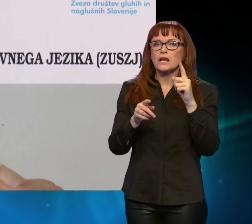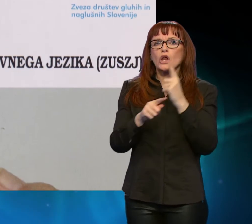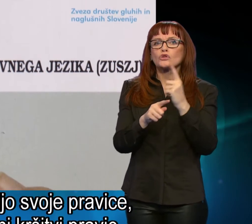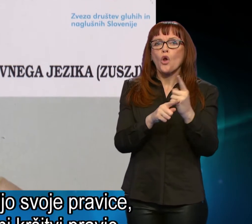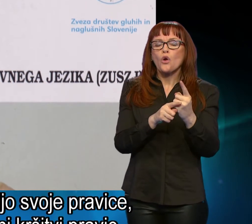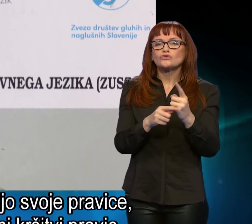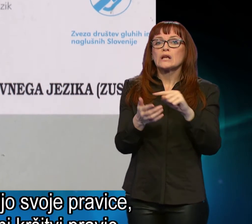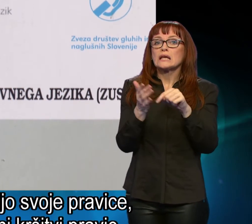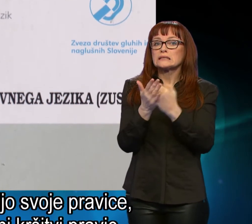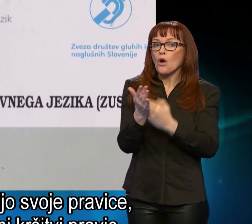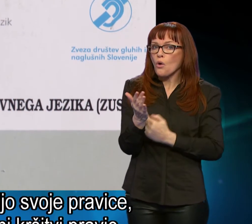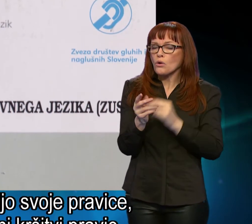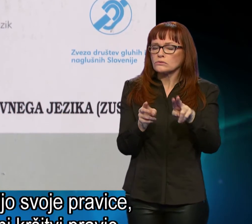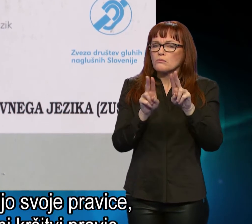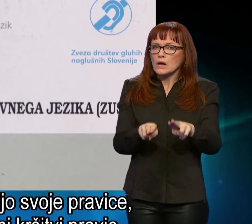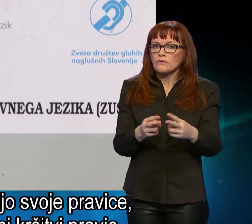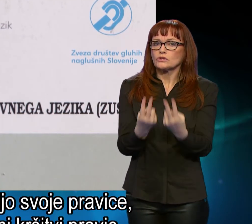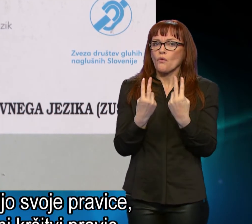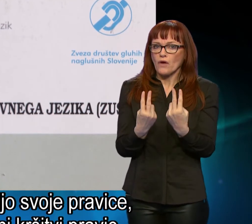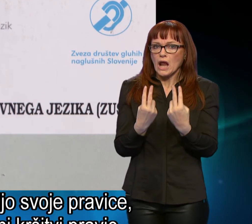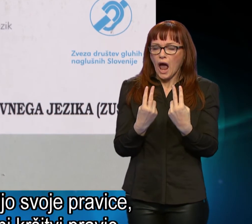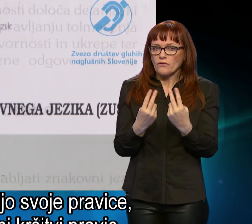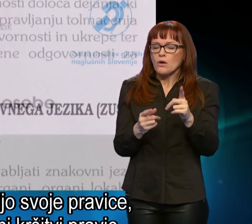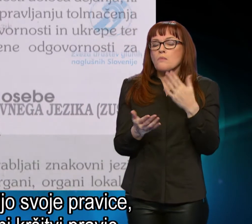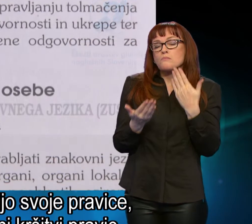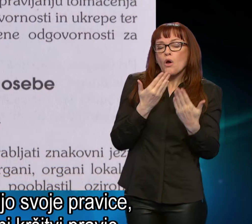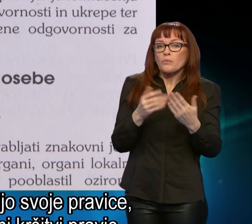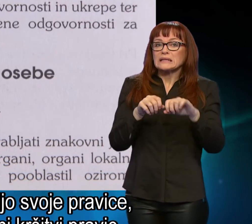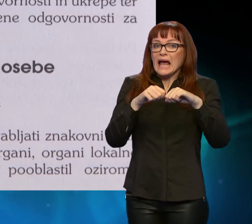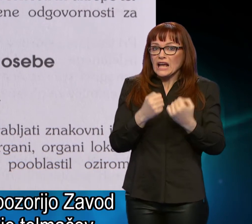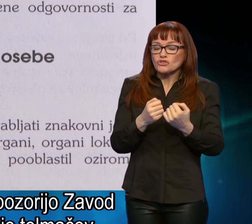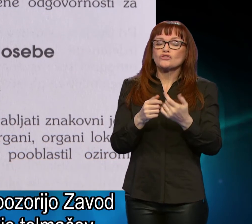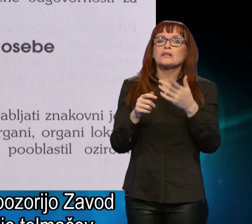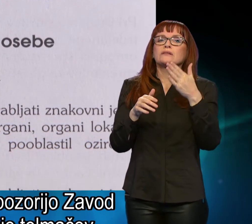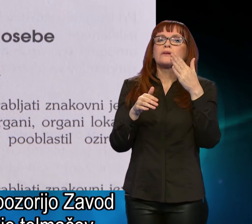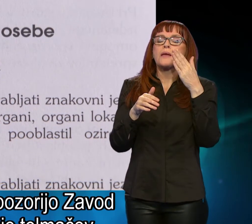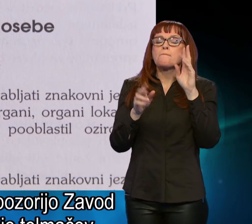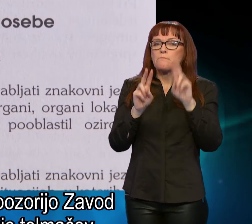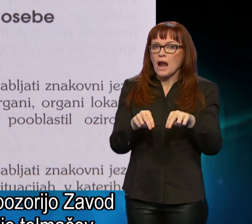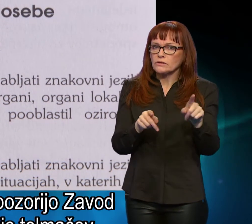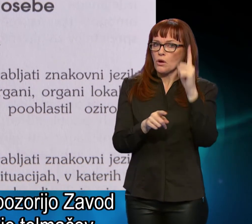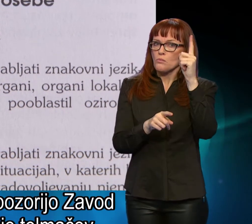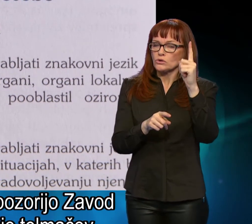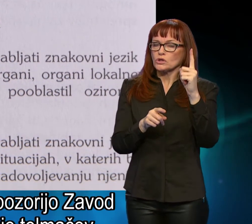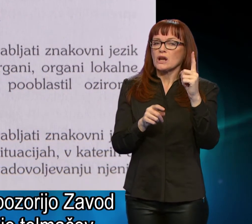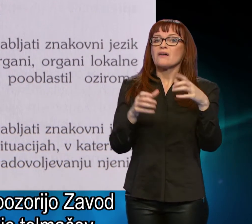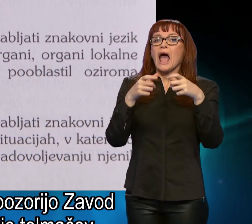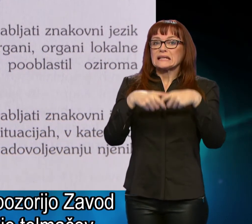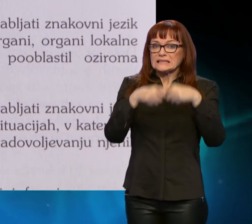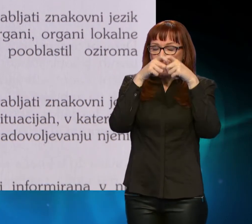zakona in da svoje pravice uveljavijo, ob morebitni kršitvi pravic pa na to opozorijo Zavod